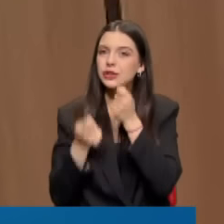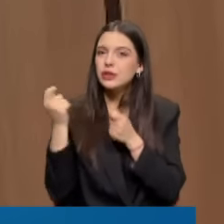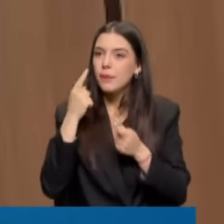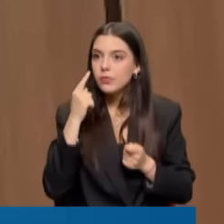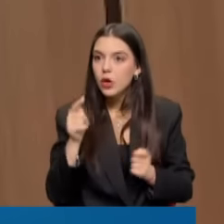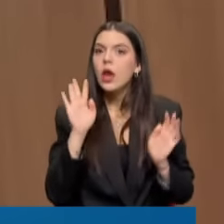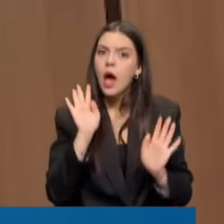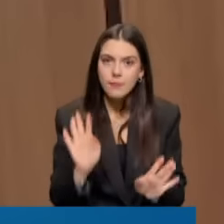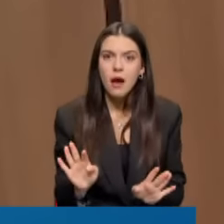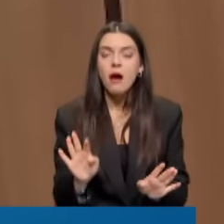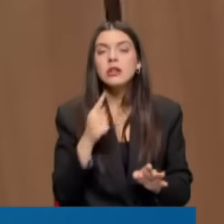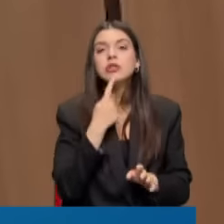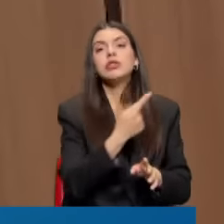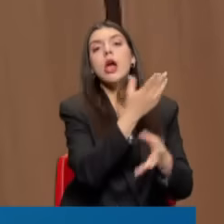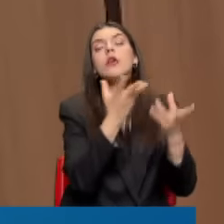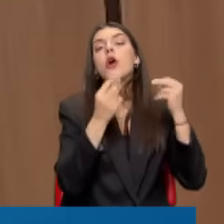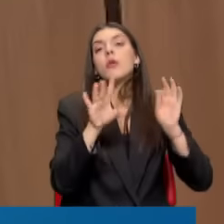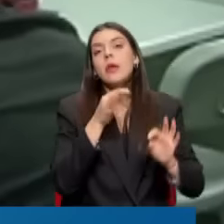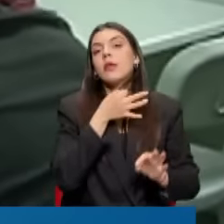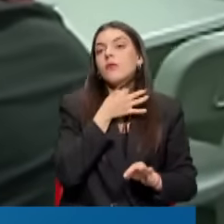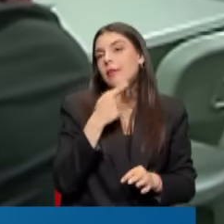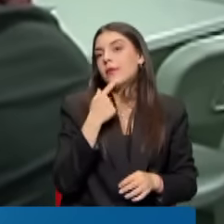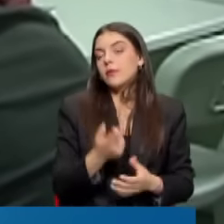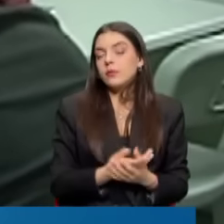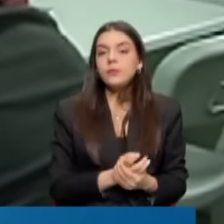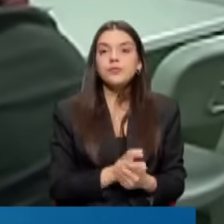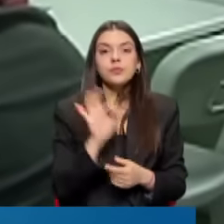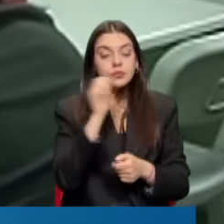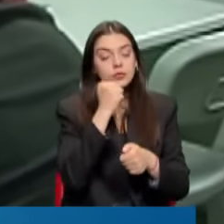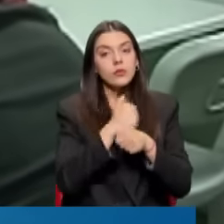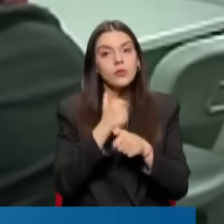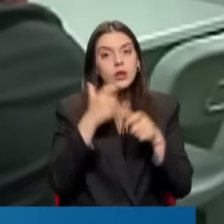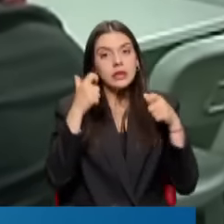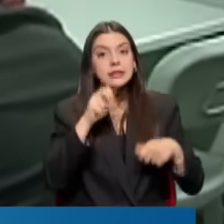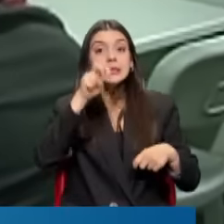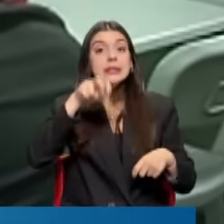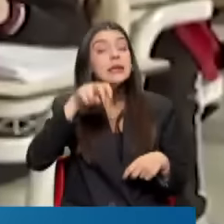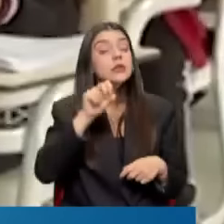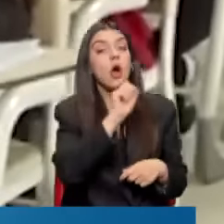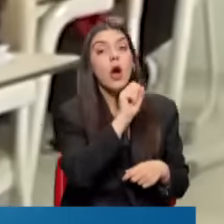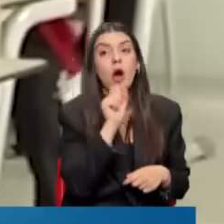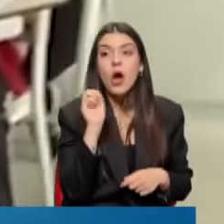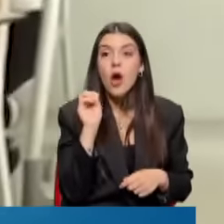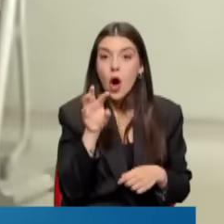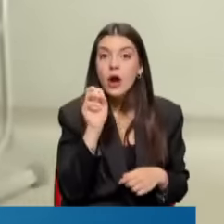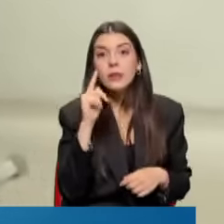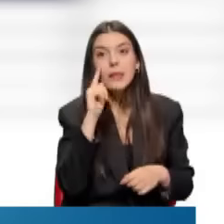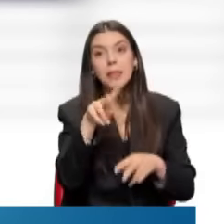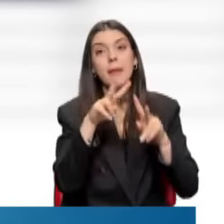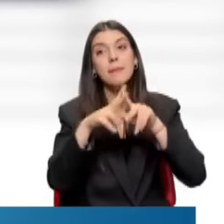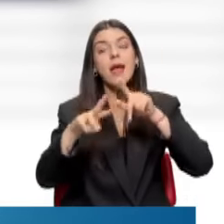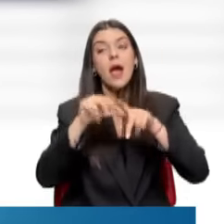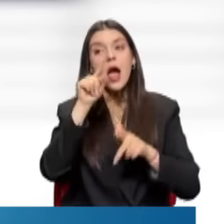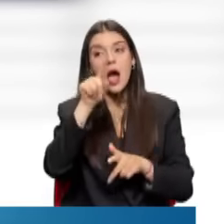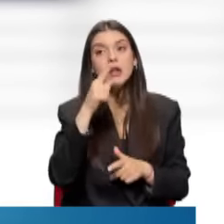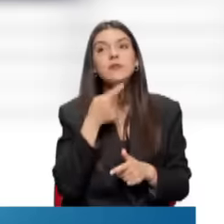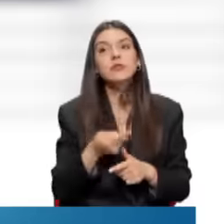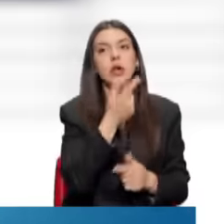kadar ise şikayetçi olmamalarını Talep etmiştir okulda görevli 8 öğretmen müdür mhd şikayetçi oldu o